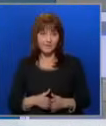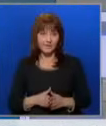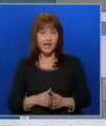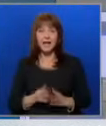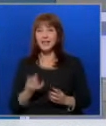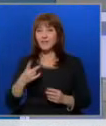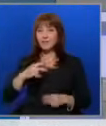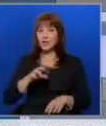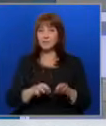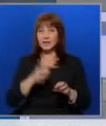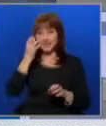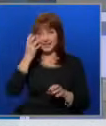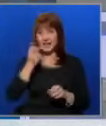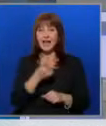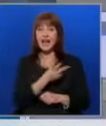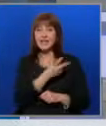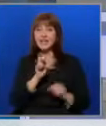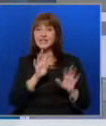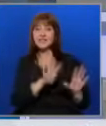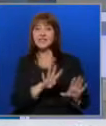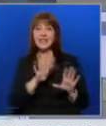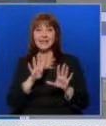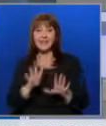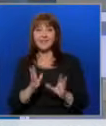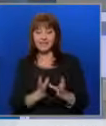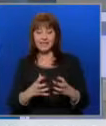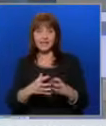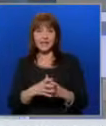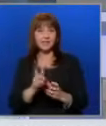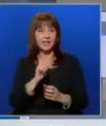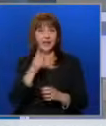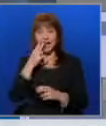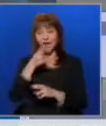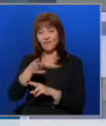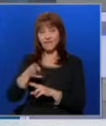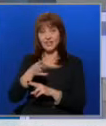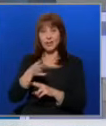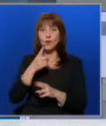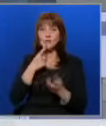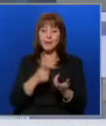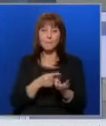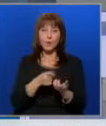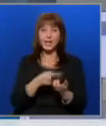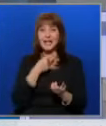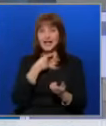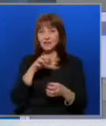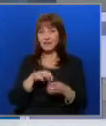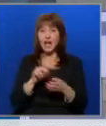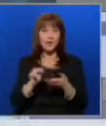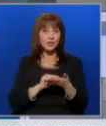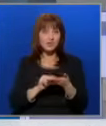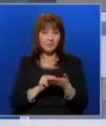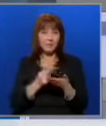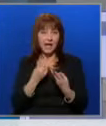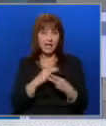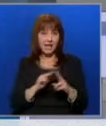На балотажа в неделя само в 299 секции не е имало видеоизлъчване на броенето на гласовете. От записите става ясно,